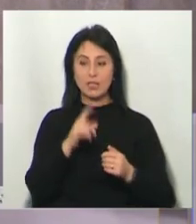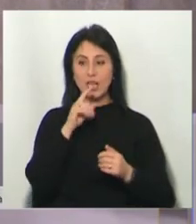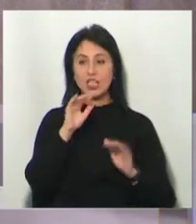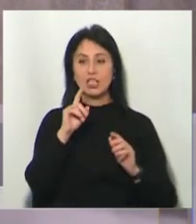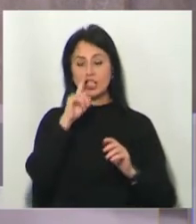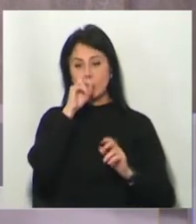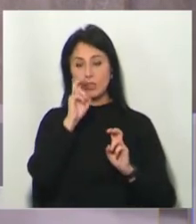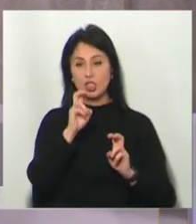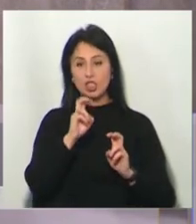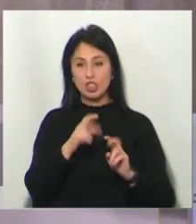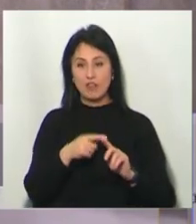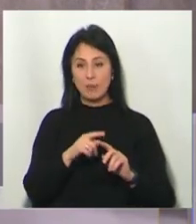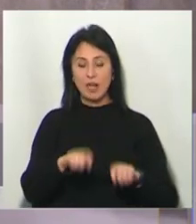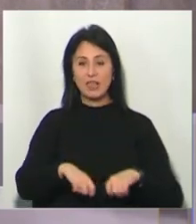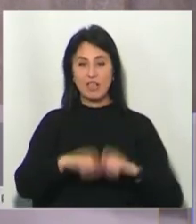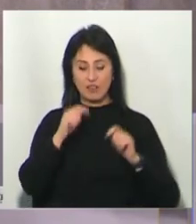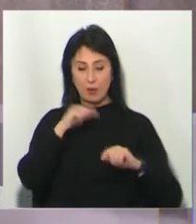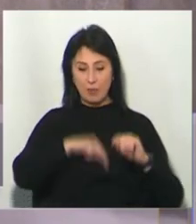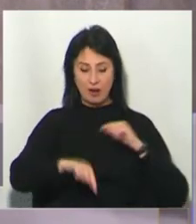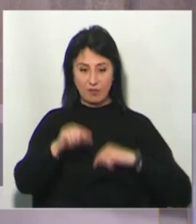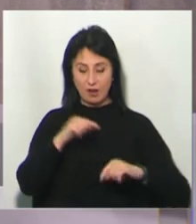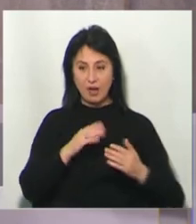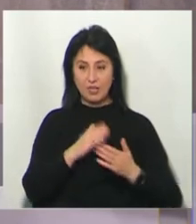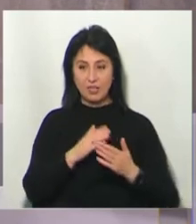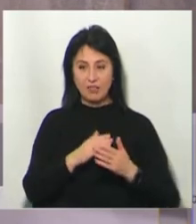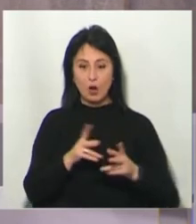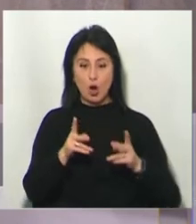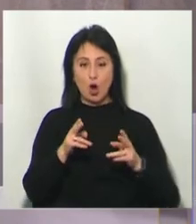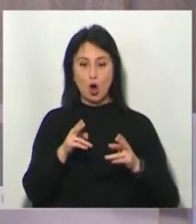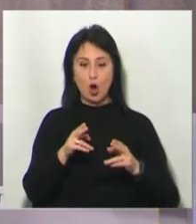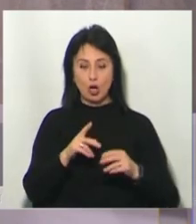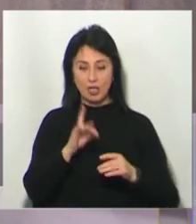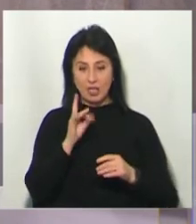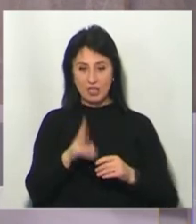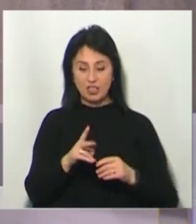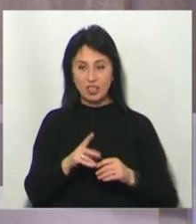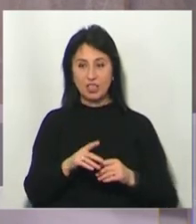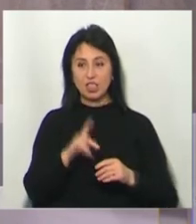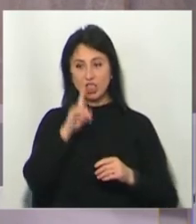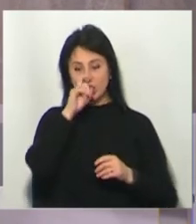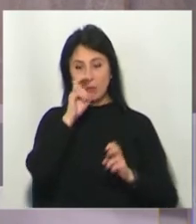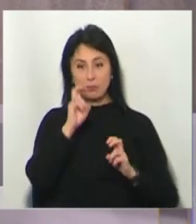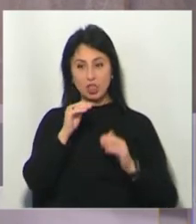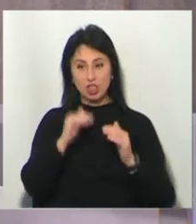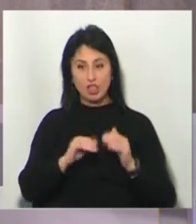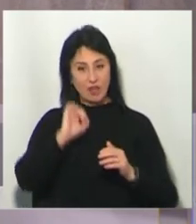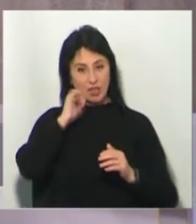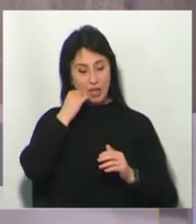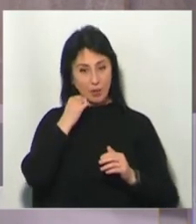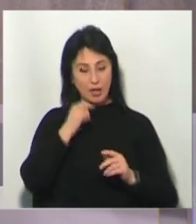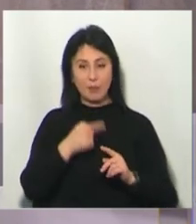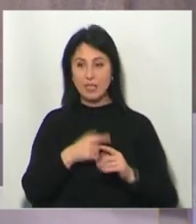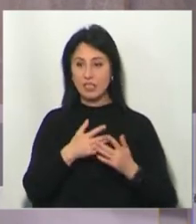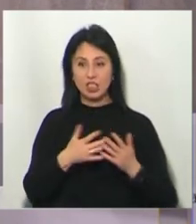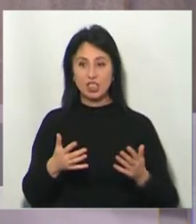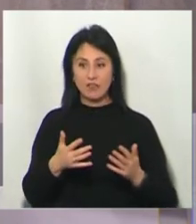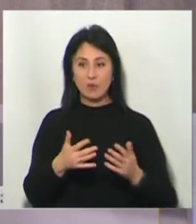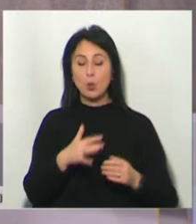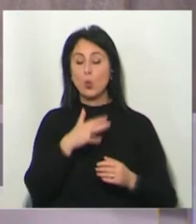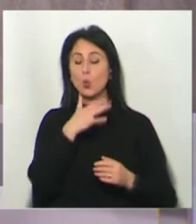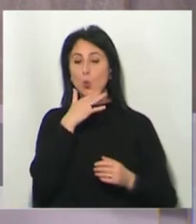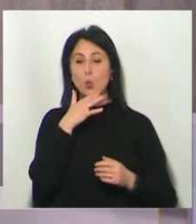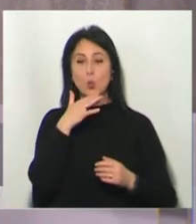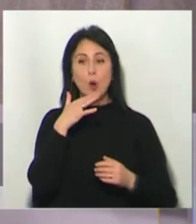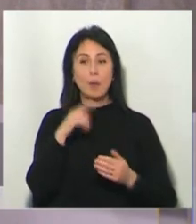შემჟავება ეს არის მეტაბოლური დარღვევა, შემჟავება ეს არის ონკოლოგიური რისკი, შემჟავება ეს არის დაბერება და ასე შემდეგ.